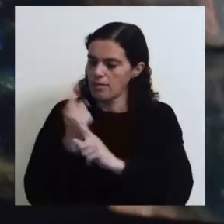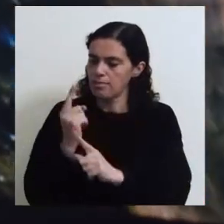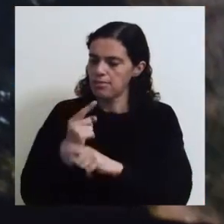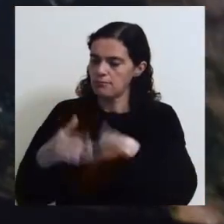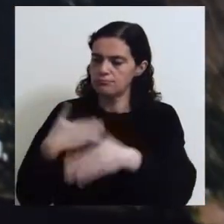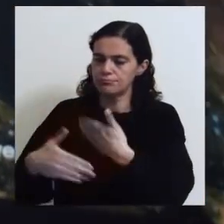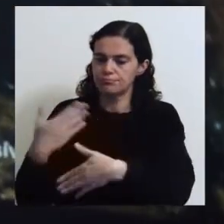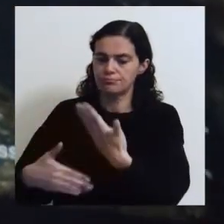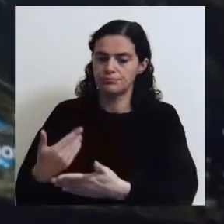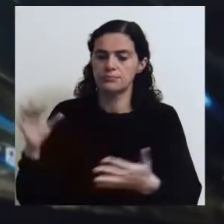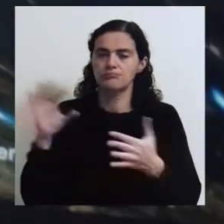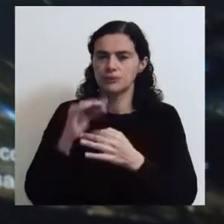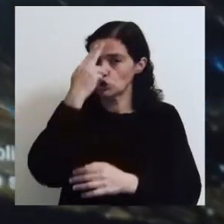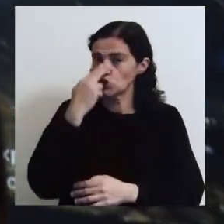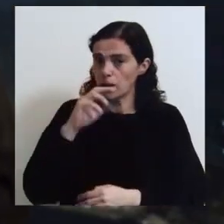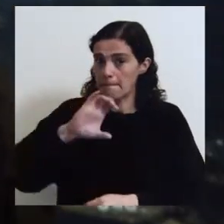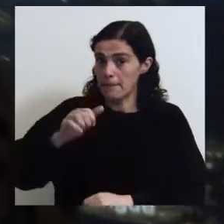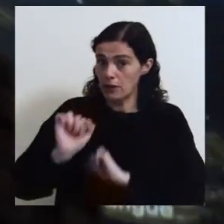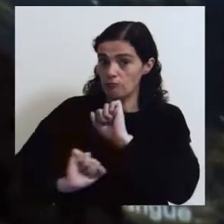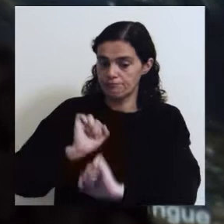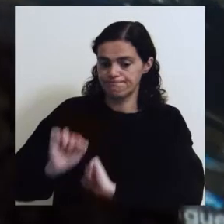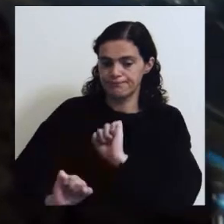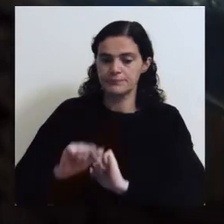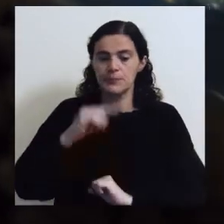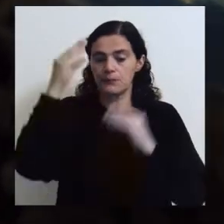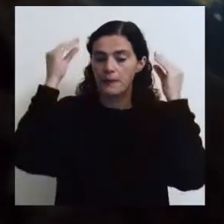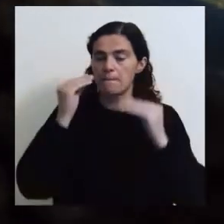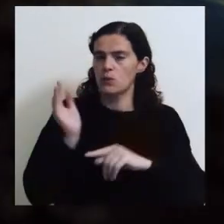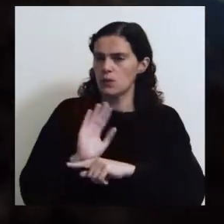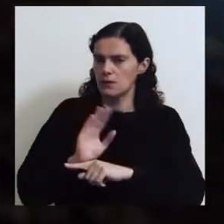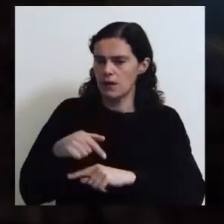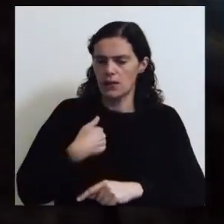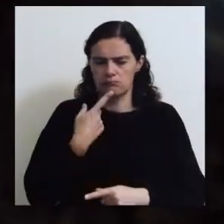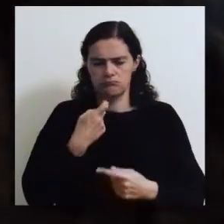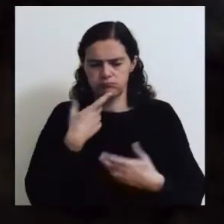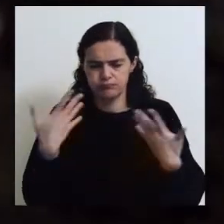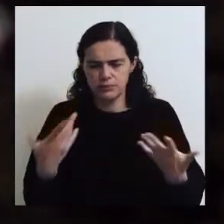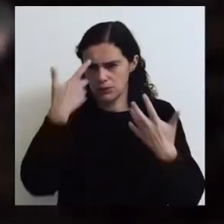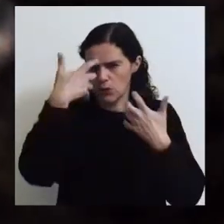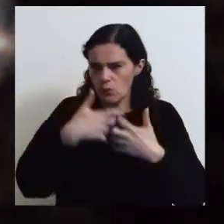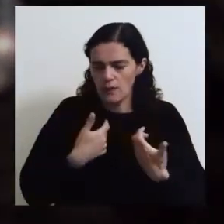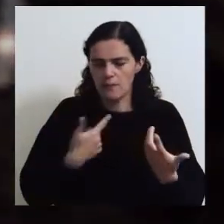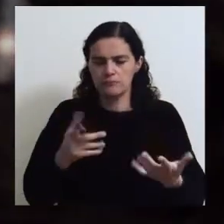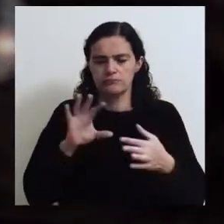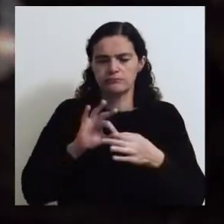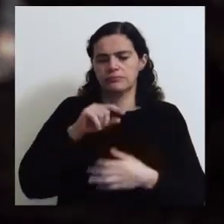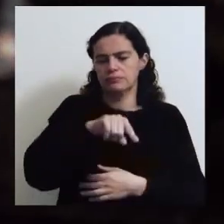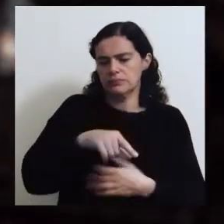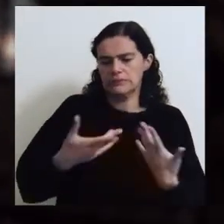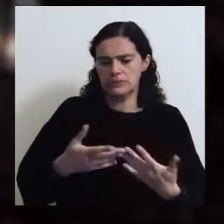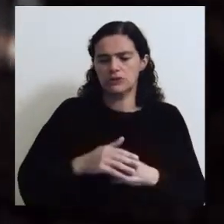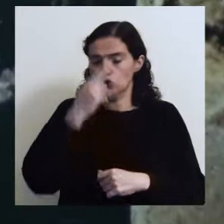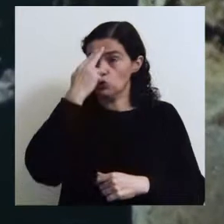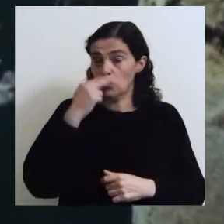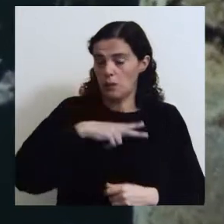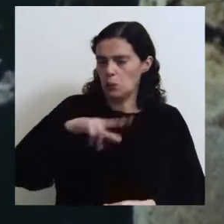réflexion permanente sur l'histoire de leur pays. Manuel de Oliveira a beaucoup travaillé, a beaucoup